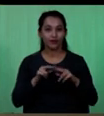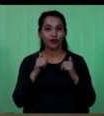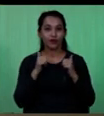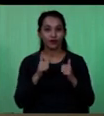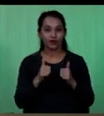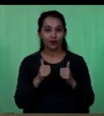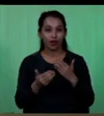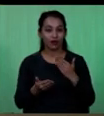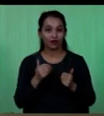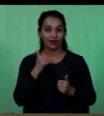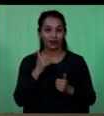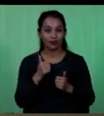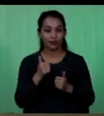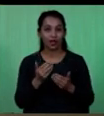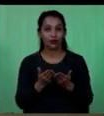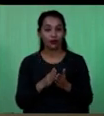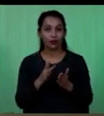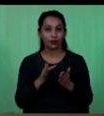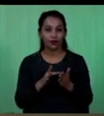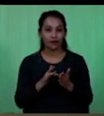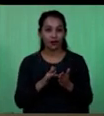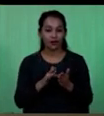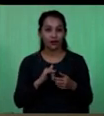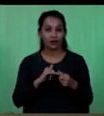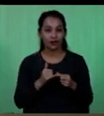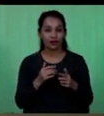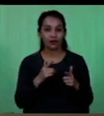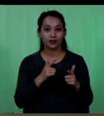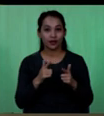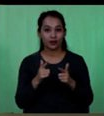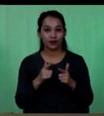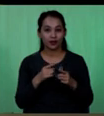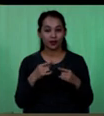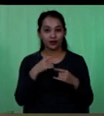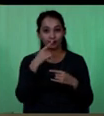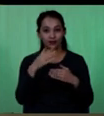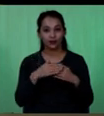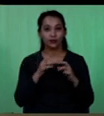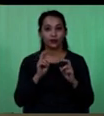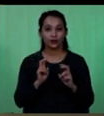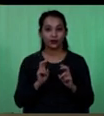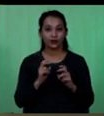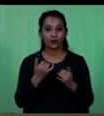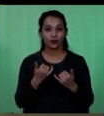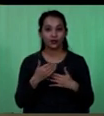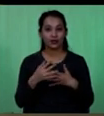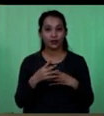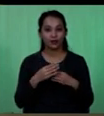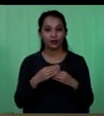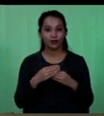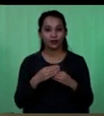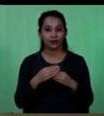yaxshimi? Unday bo'lsa, o'quv qurollaringizni hozirlab, ekran qarshisiga yaqinroq joylashib oling. Bugun biz sizlar